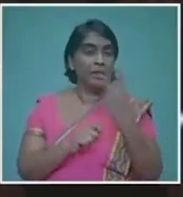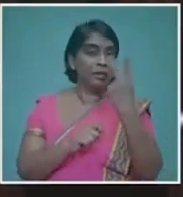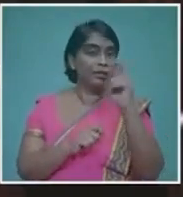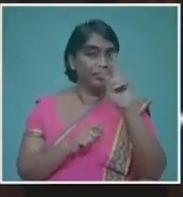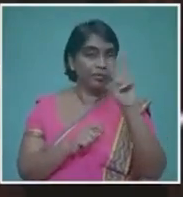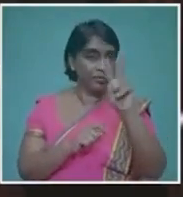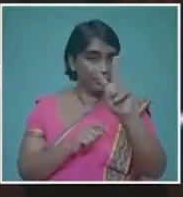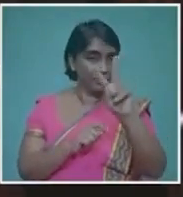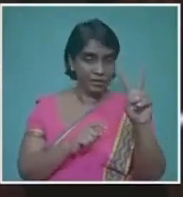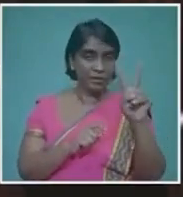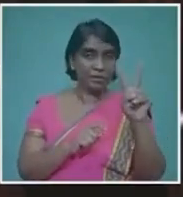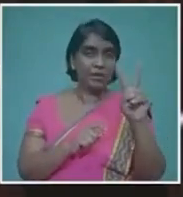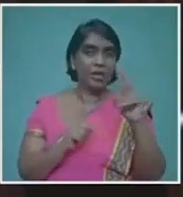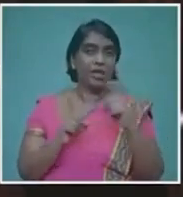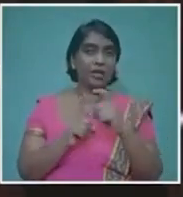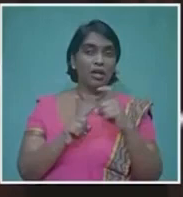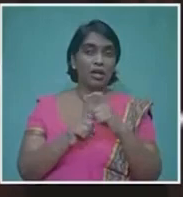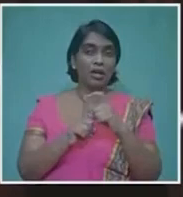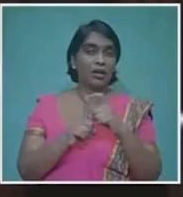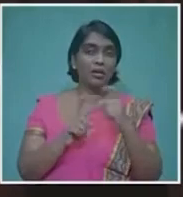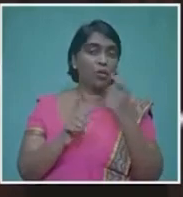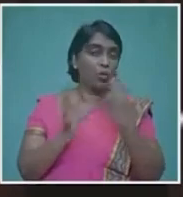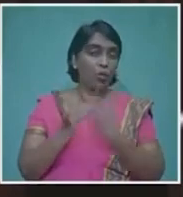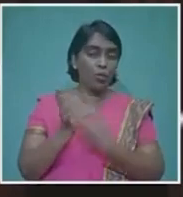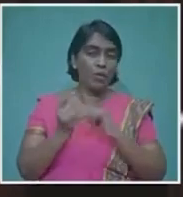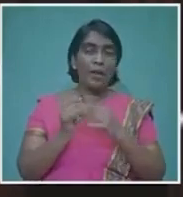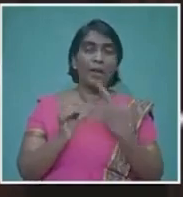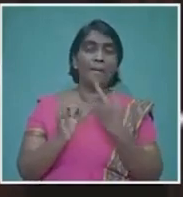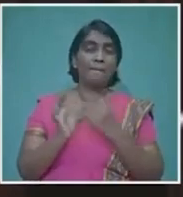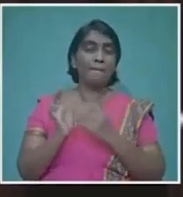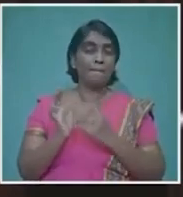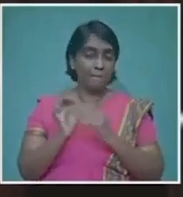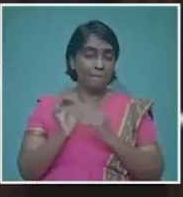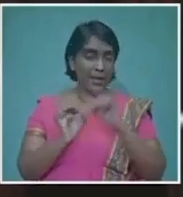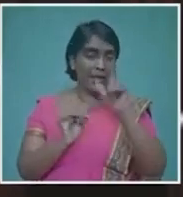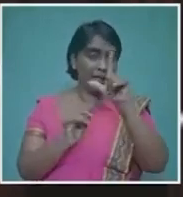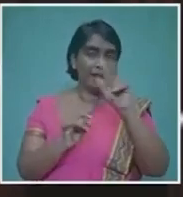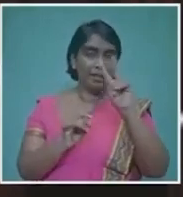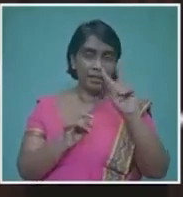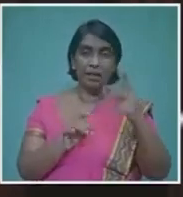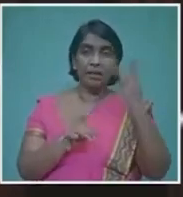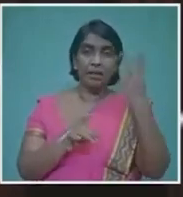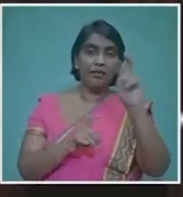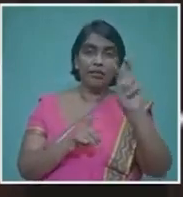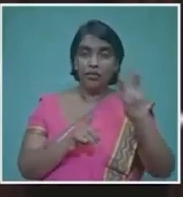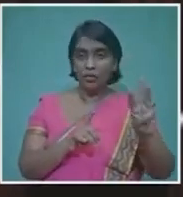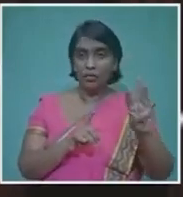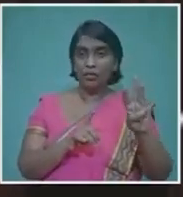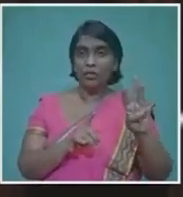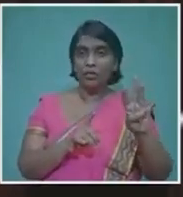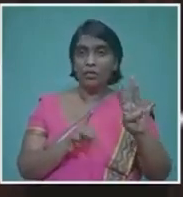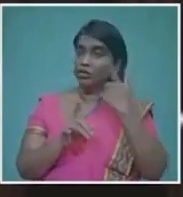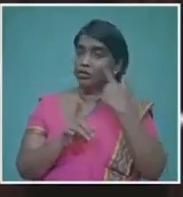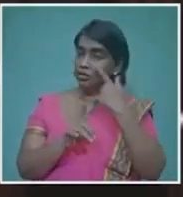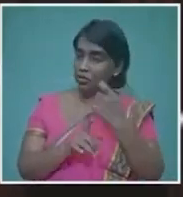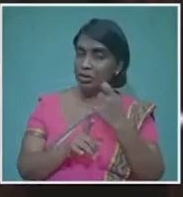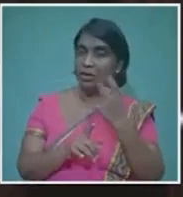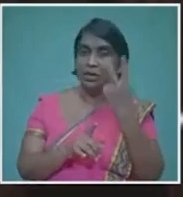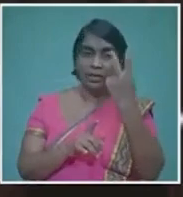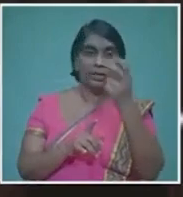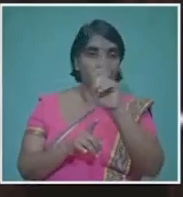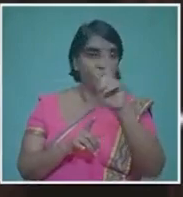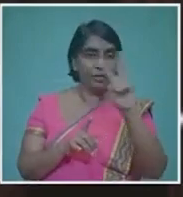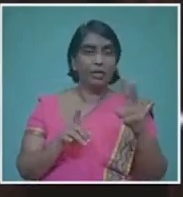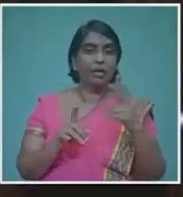තියෙන්නේ 2022 ේ පඩිය ඩොලර් බිලියන 70 රුපියල් බිලියන 71යි 2023 ේ පඩිය සමාවෙන්න